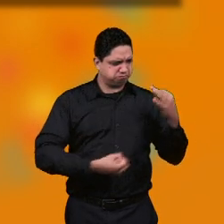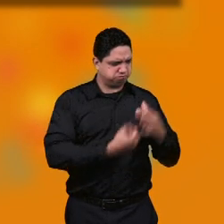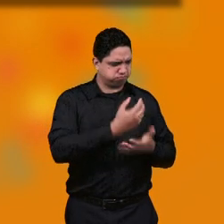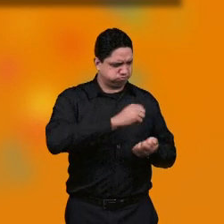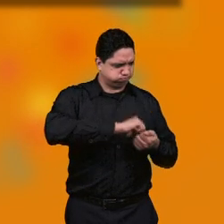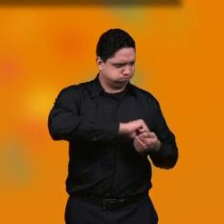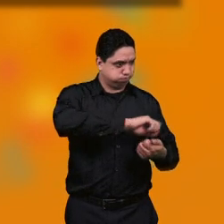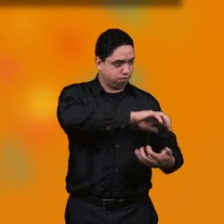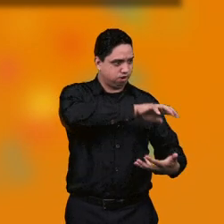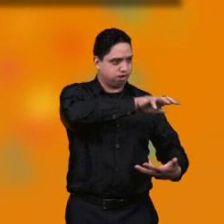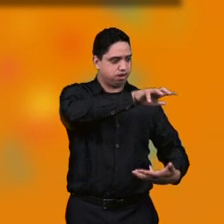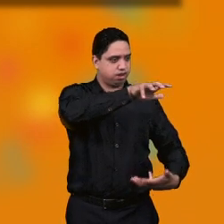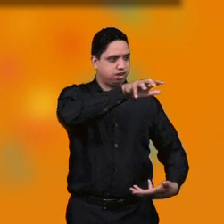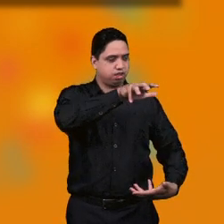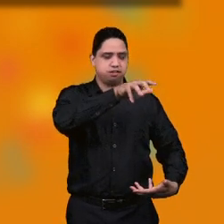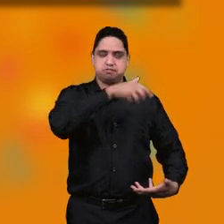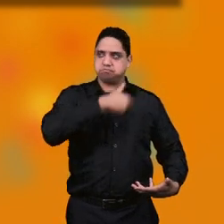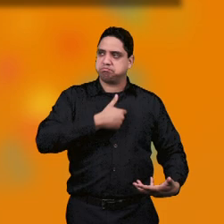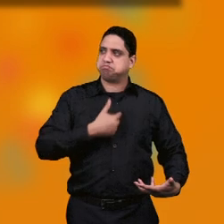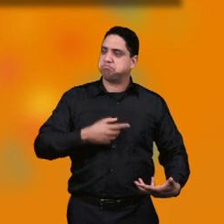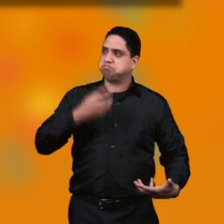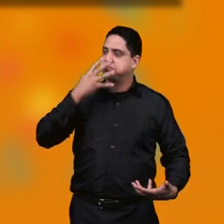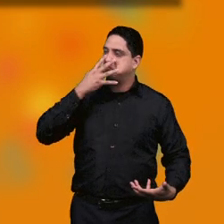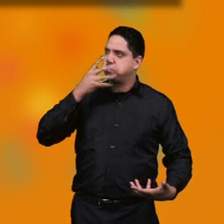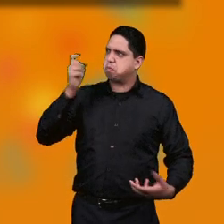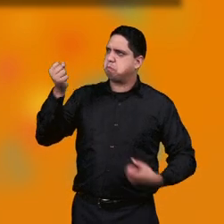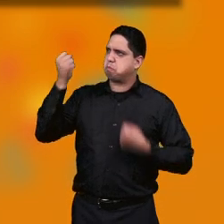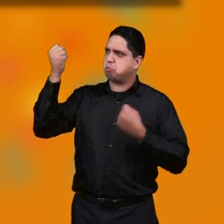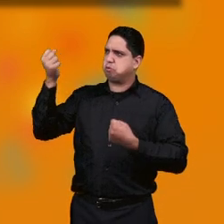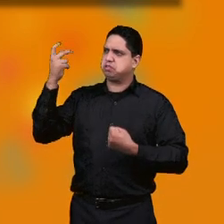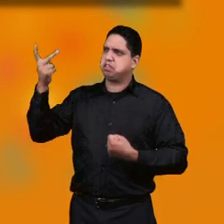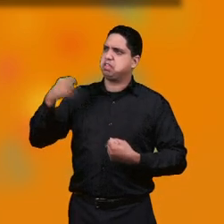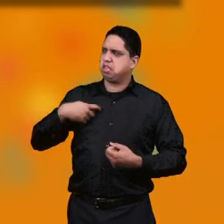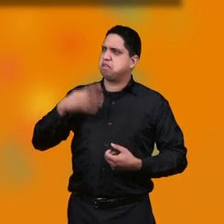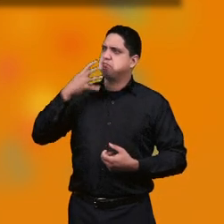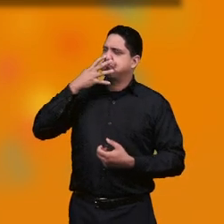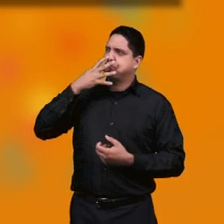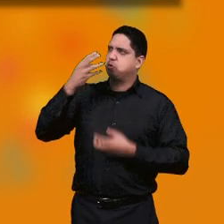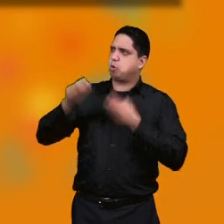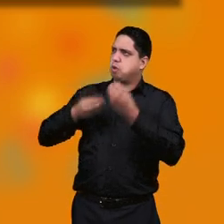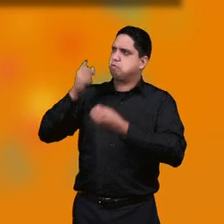universo que criaste, eu posso ver